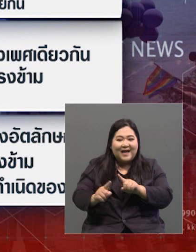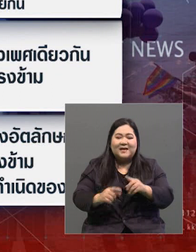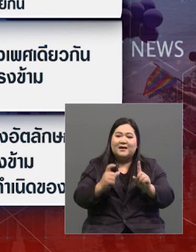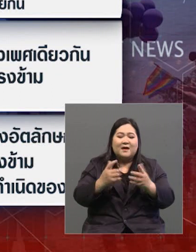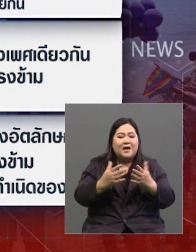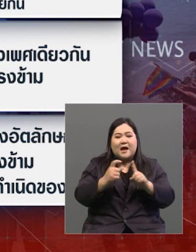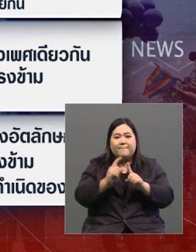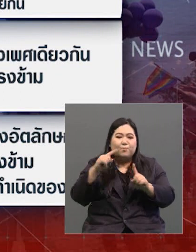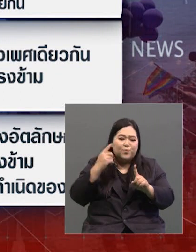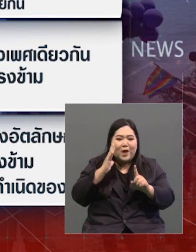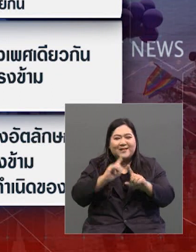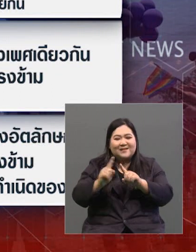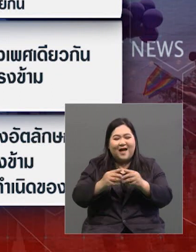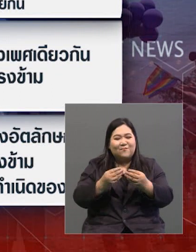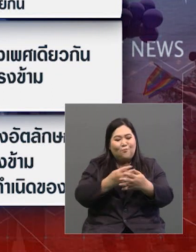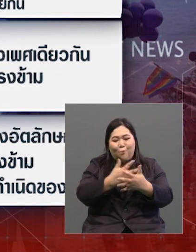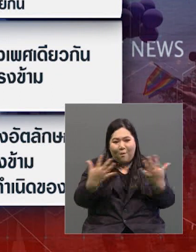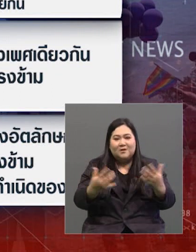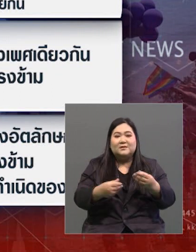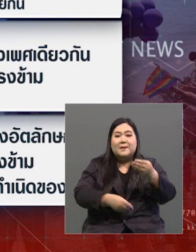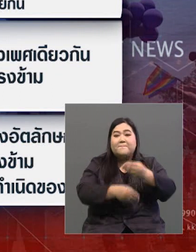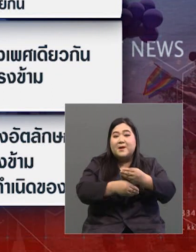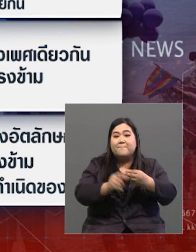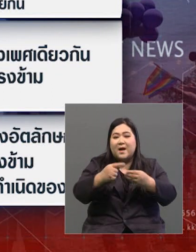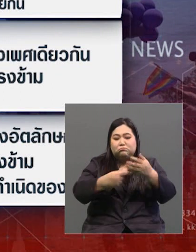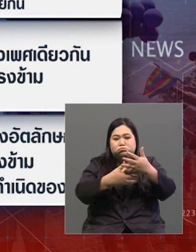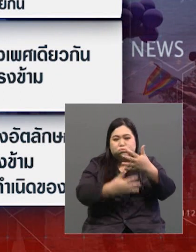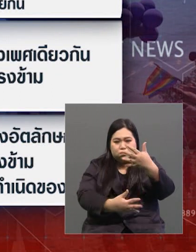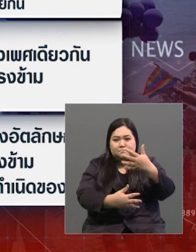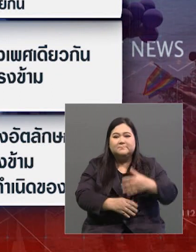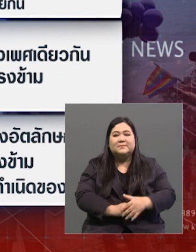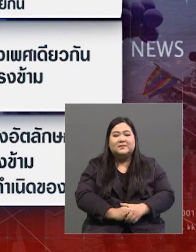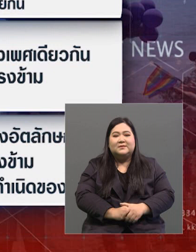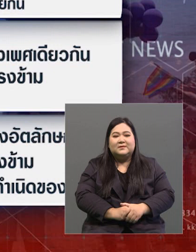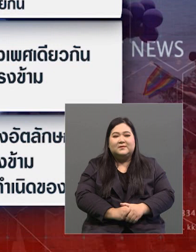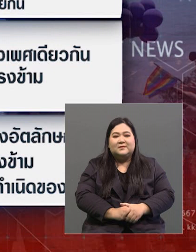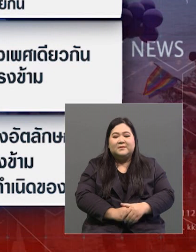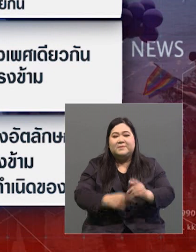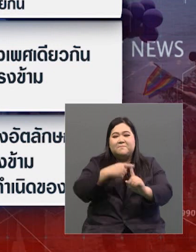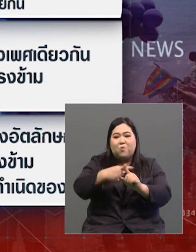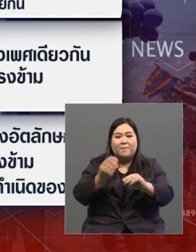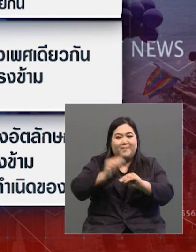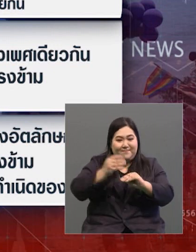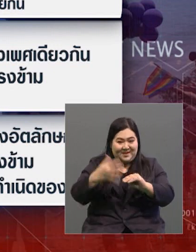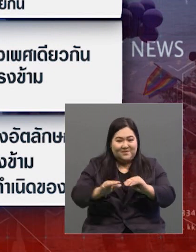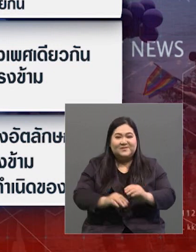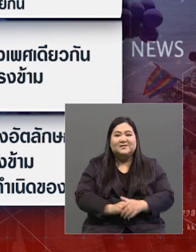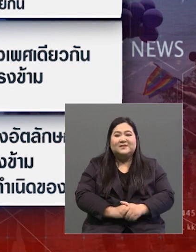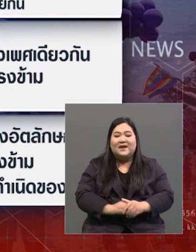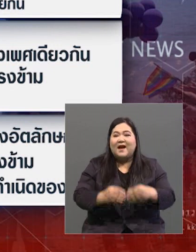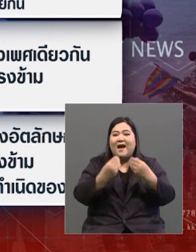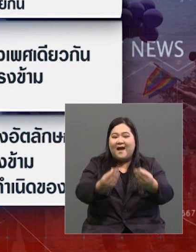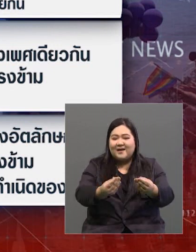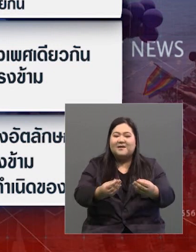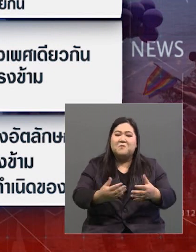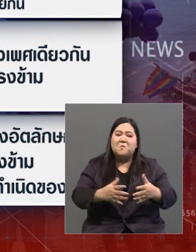ความหลากหลายค่ะหากสังเกตกันก็มีการเพิ่มตัวอักษรเพิ่มมากขึ้นซึ่งต่อมาก็ได้ใส่เครื่องหมายบวกหรือว่าพลัเนี่ยเข้าไปด้วยเพื่อสื่อ